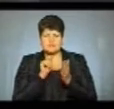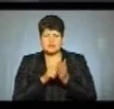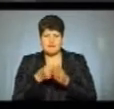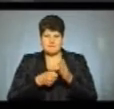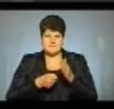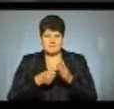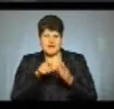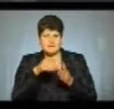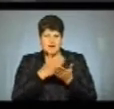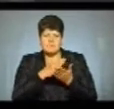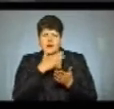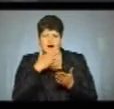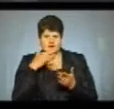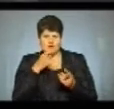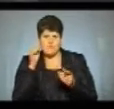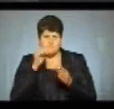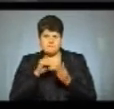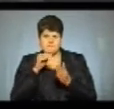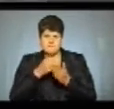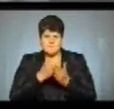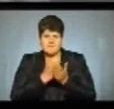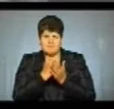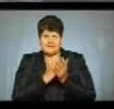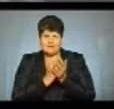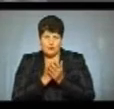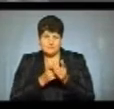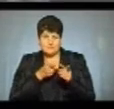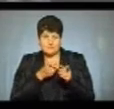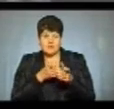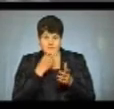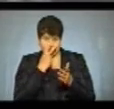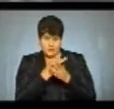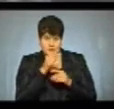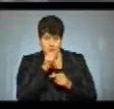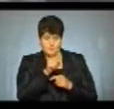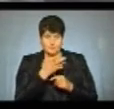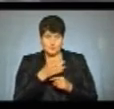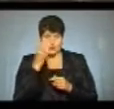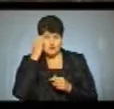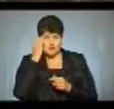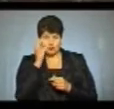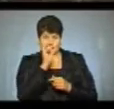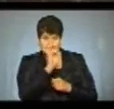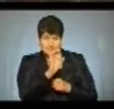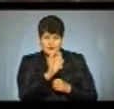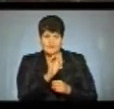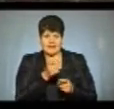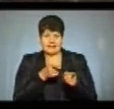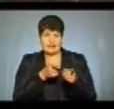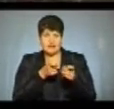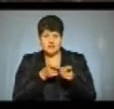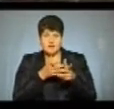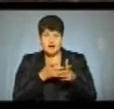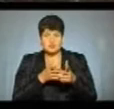там багато патронів, туди запихаєш цілися в очко, так, щоб з другого очка було видно, чорну дирку, і ти нажимаєш, і